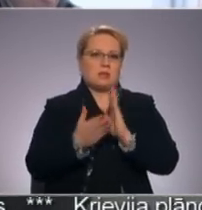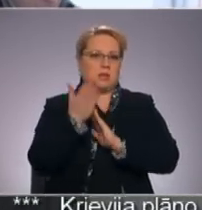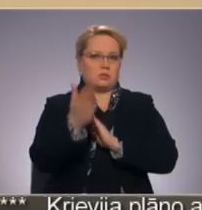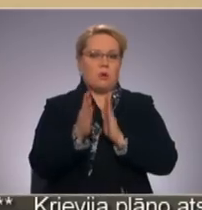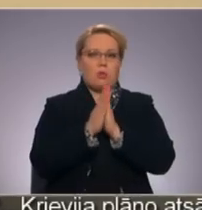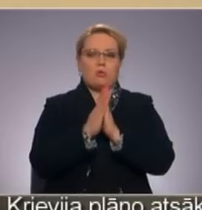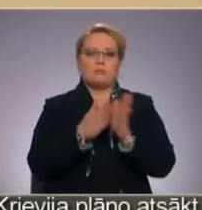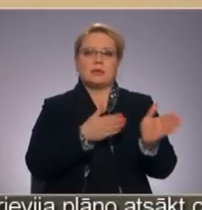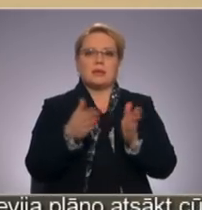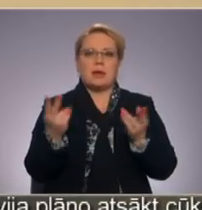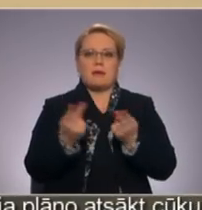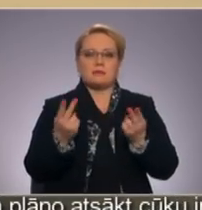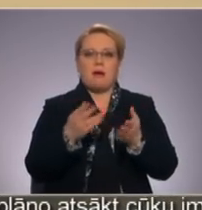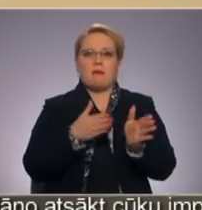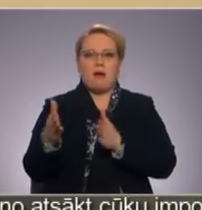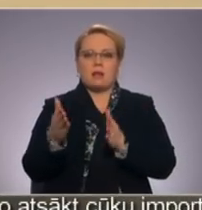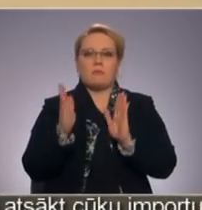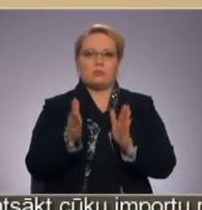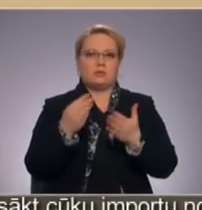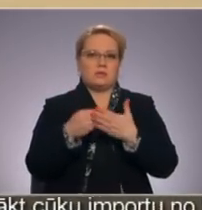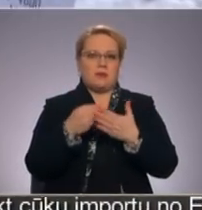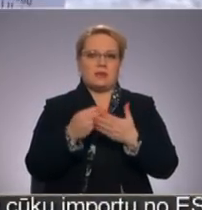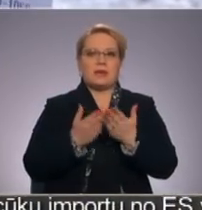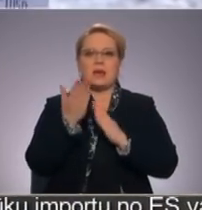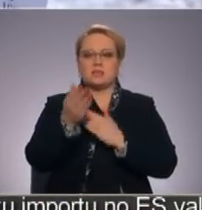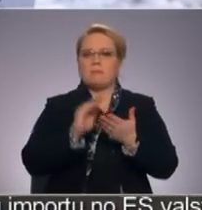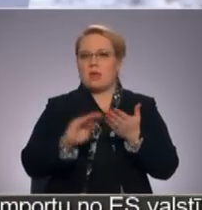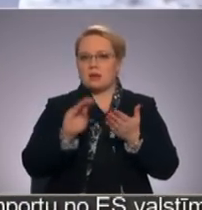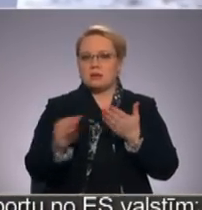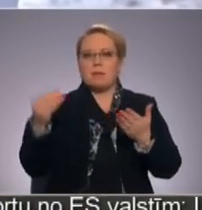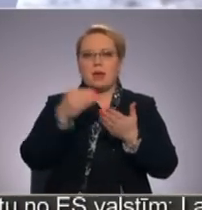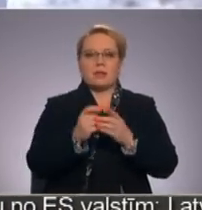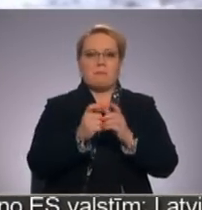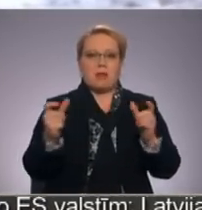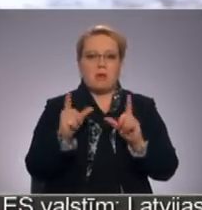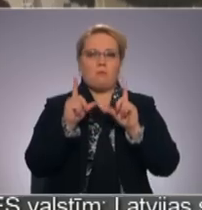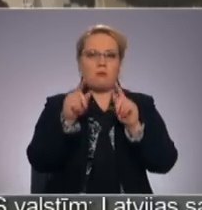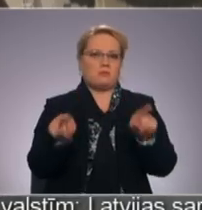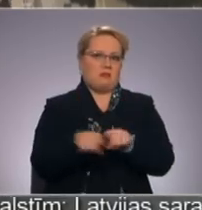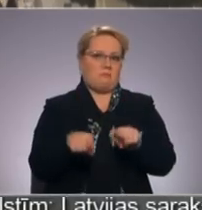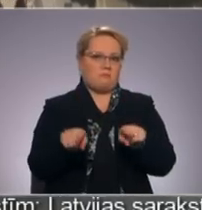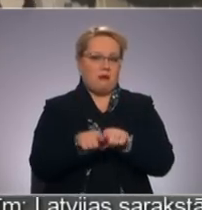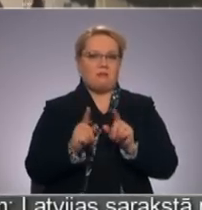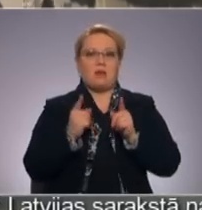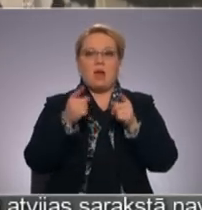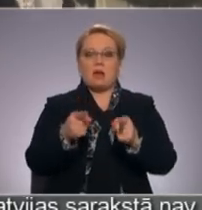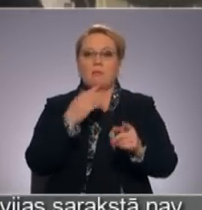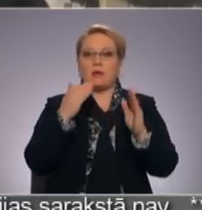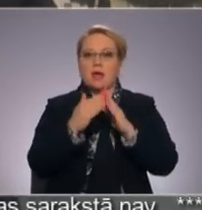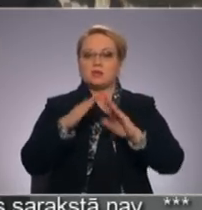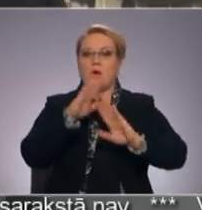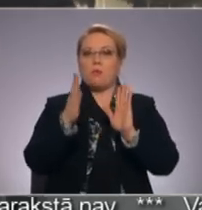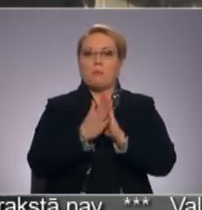Lūgums ierastajā kārtībā tiks izvērtēts. Iesniegumu nerakstām, taču iegādājamies biļetes un braucam tāpat. Iekāpjot Rēzeknē kopumā